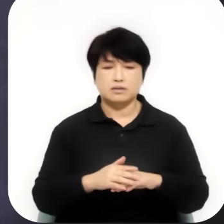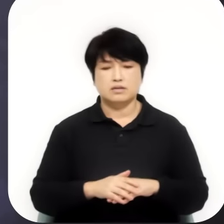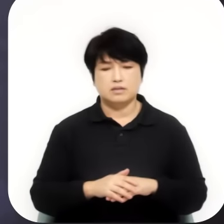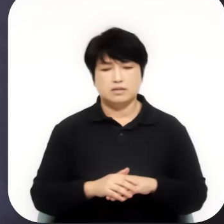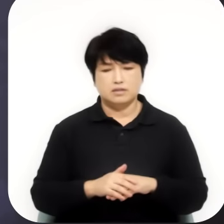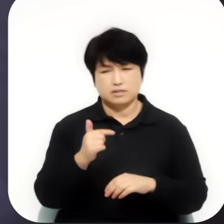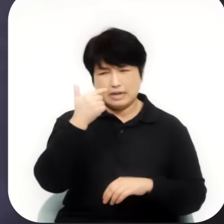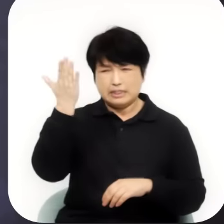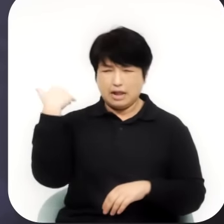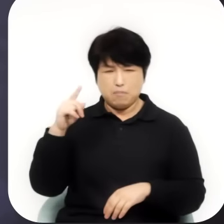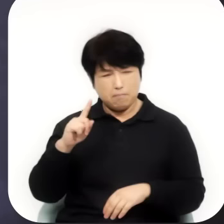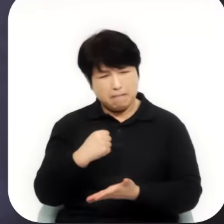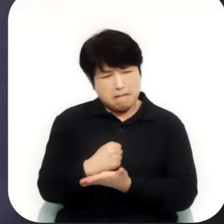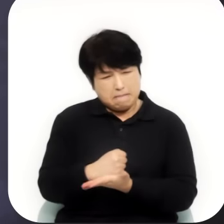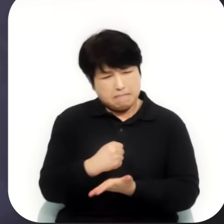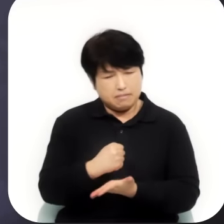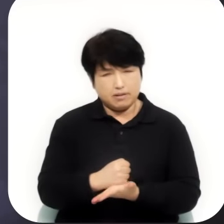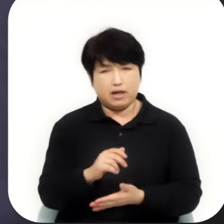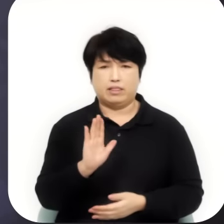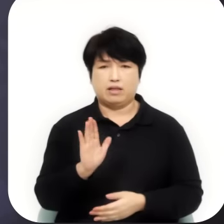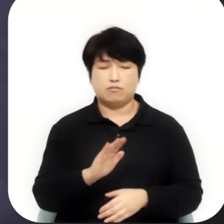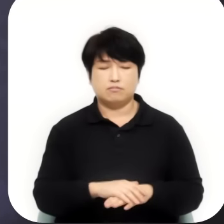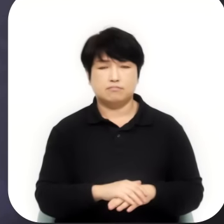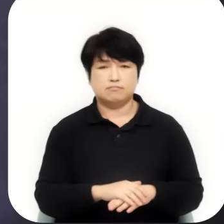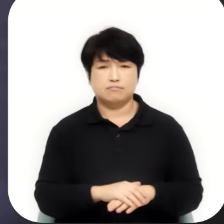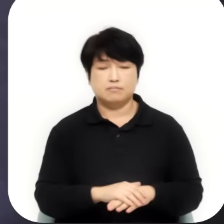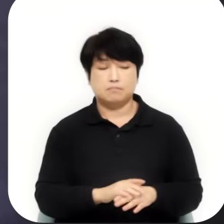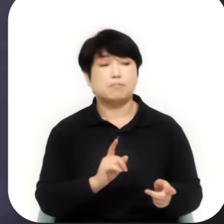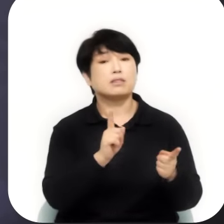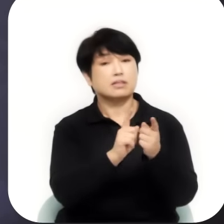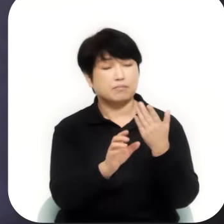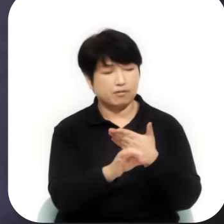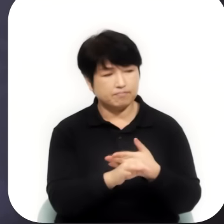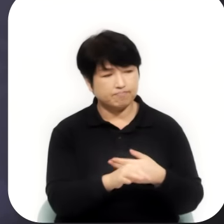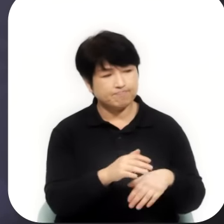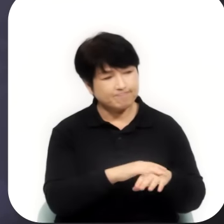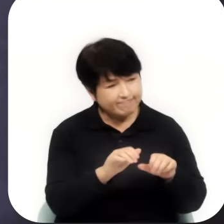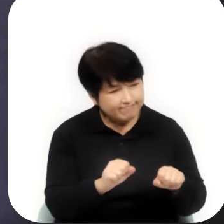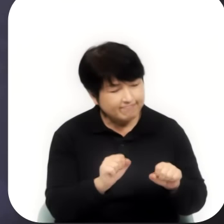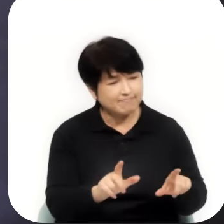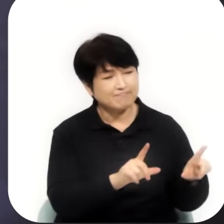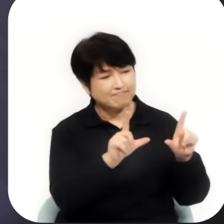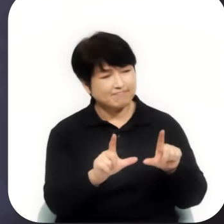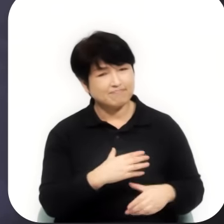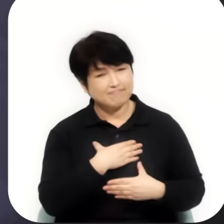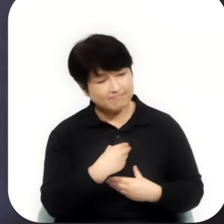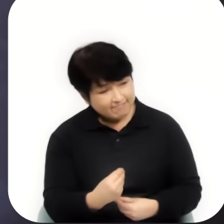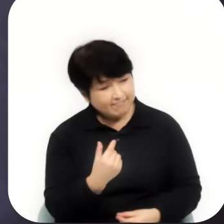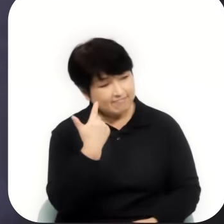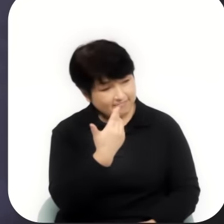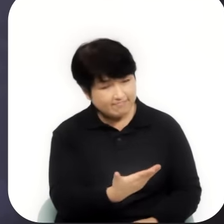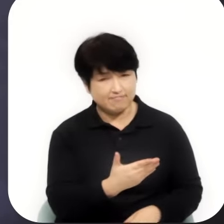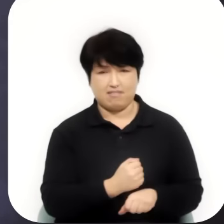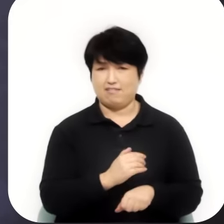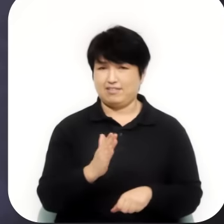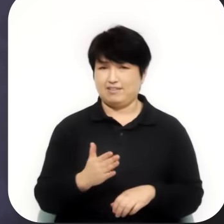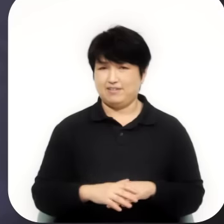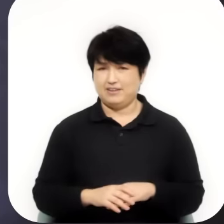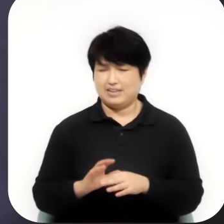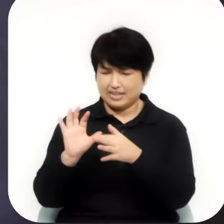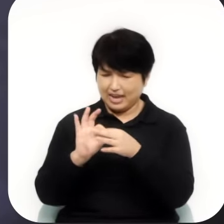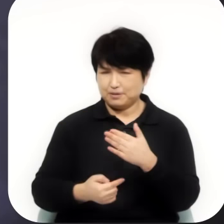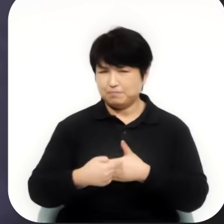이렇게 과거를 갖고 또 시비 안 하고 잘 계시냐고 하고 편안하게 지낼 수 있지. 과거의 그